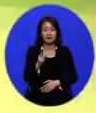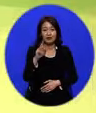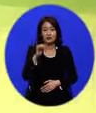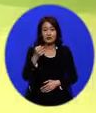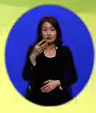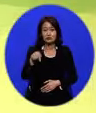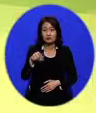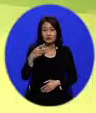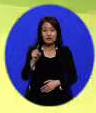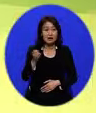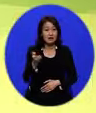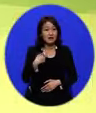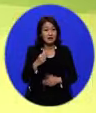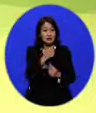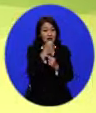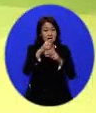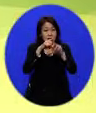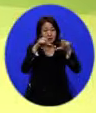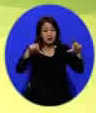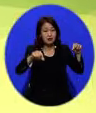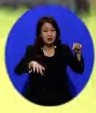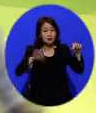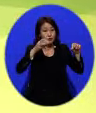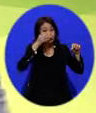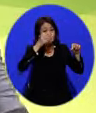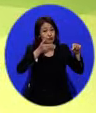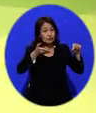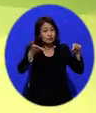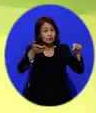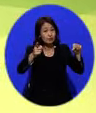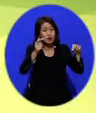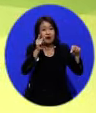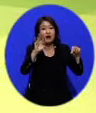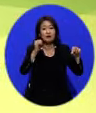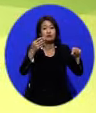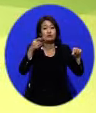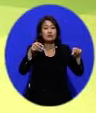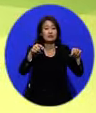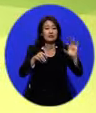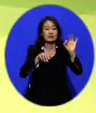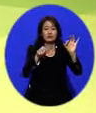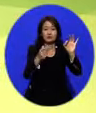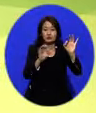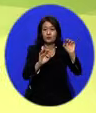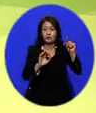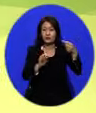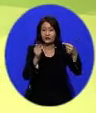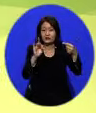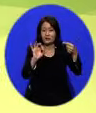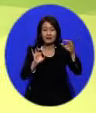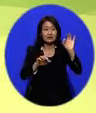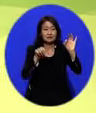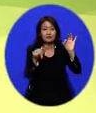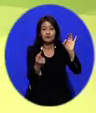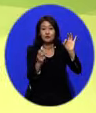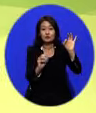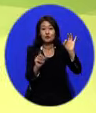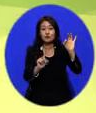하부르타로. 아까 제가 제목에 처음에 보였던 하부르타로 10공100회. 자, 10공이